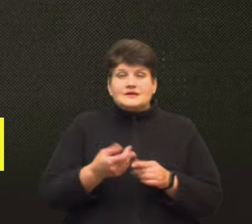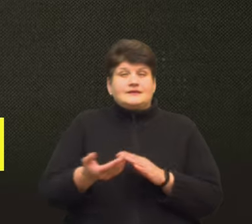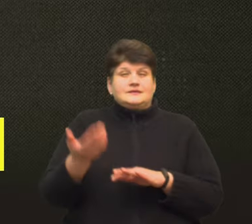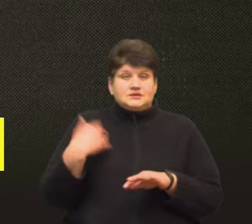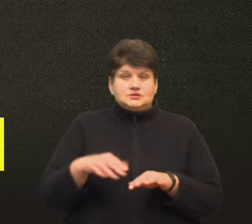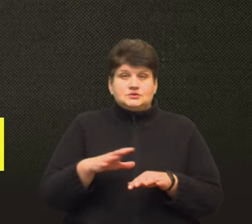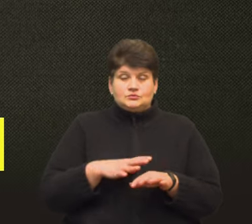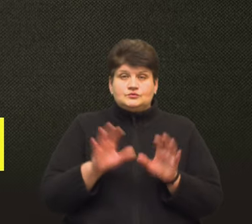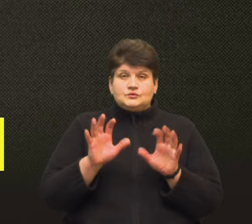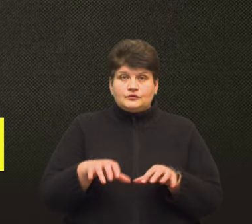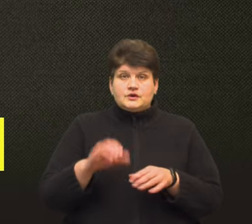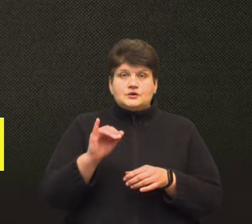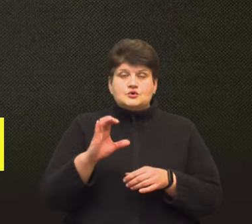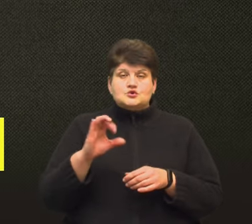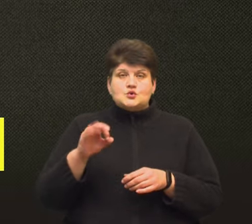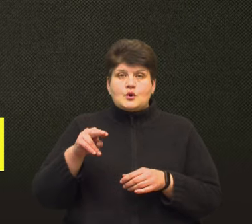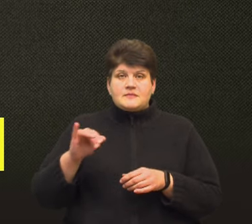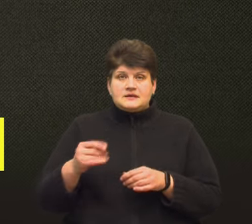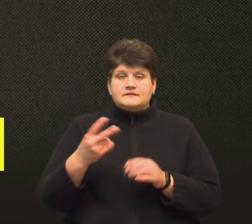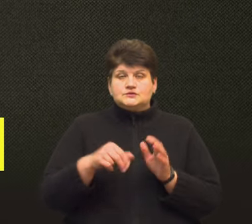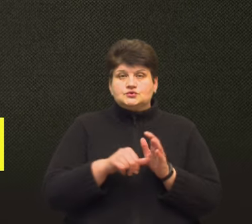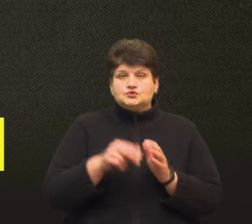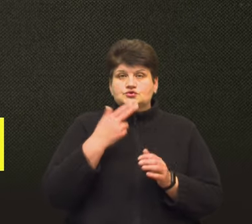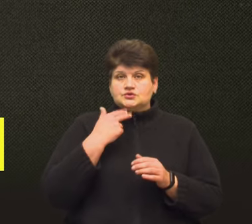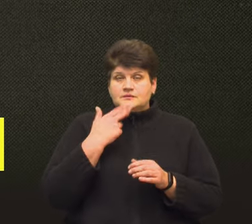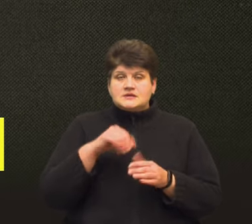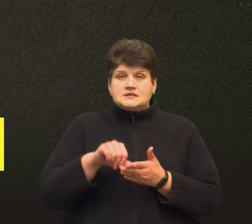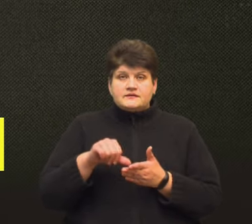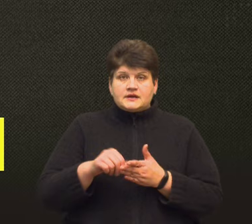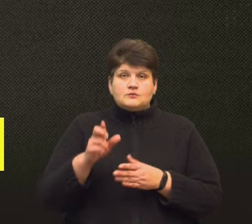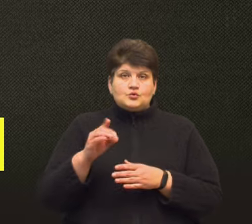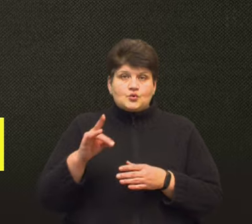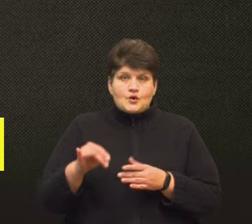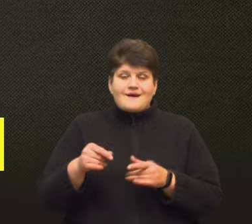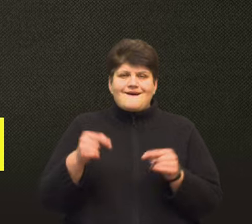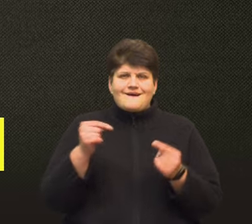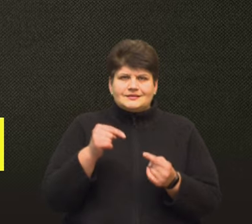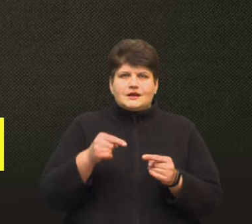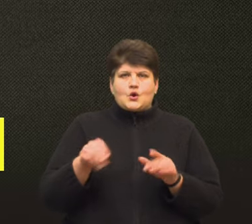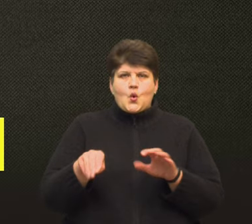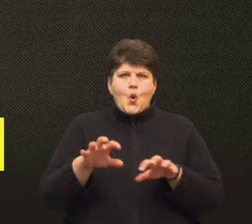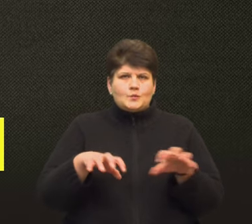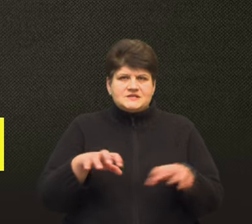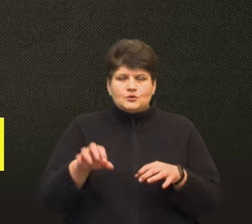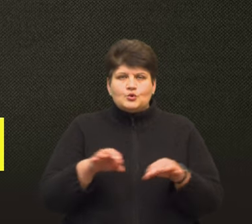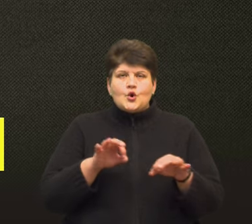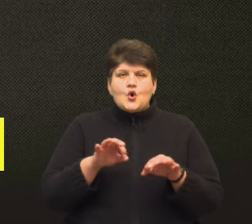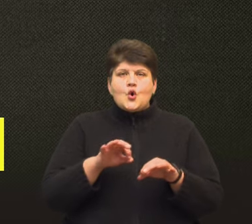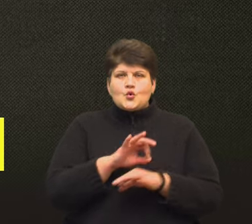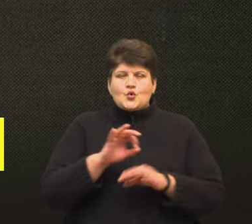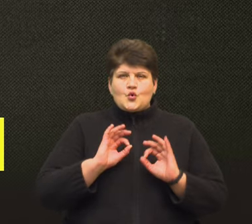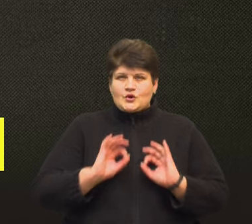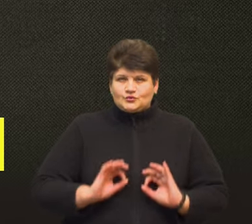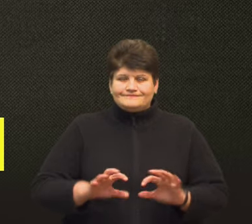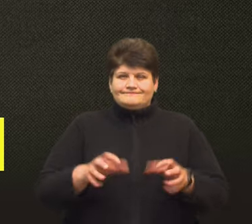сопель 26 червня працівники національного антикорупційного бюро та спеціалізованої антикорупційної прокуратури затримали двох заступників Володимира Труша